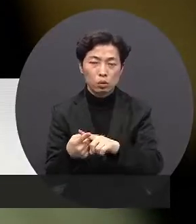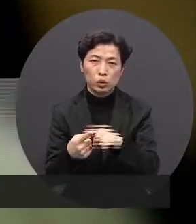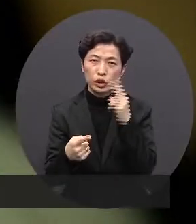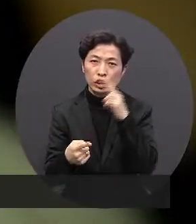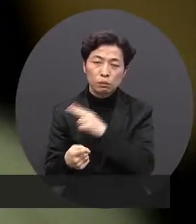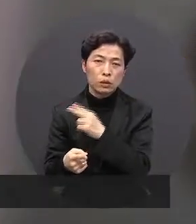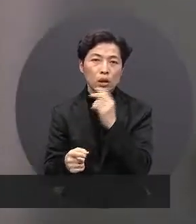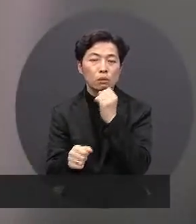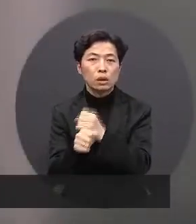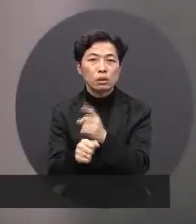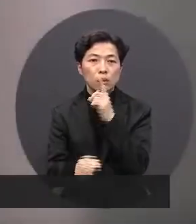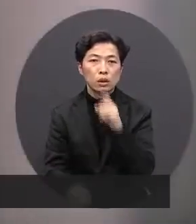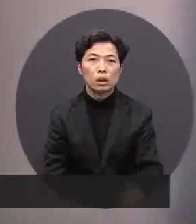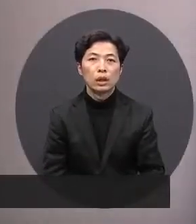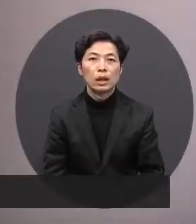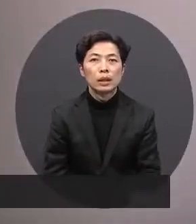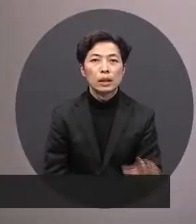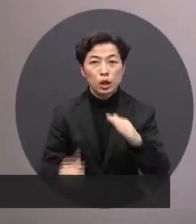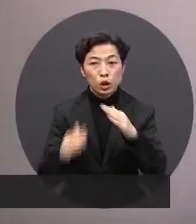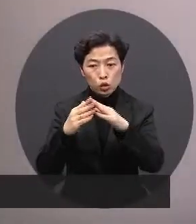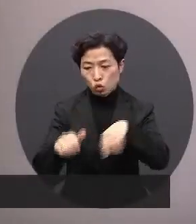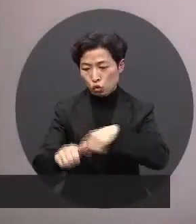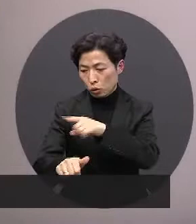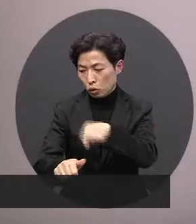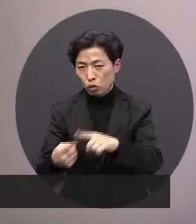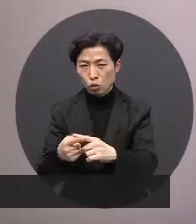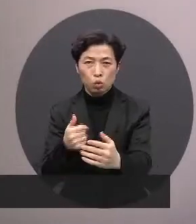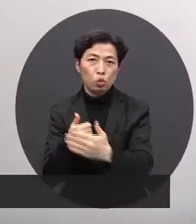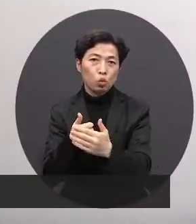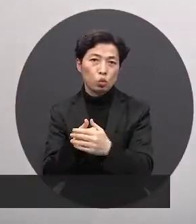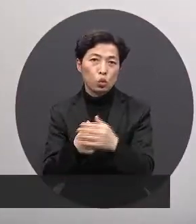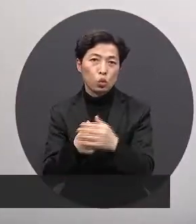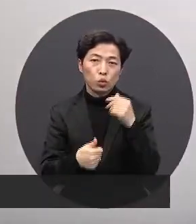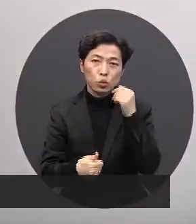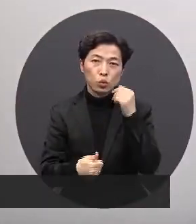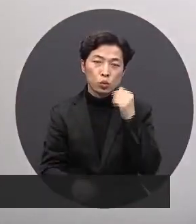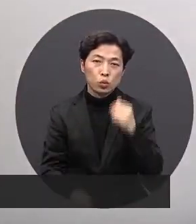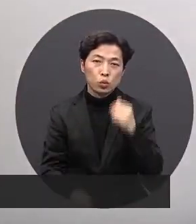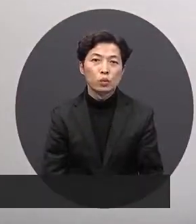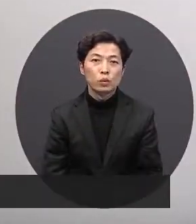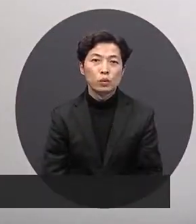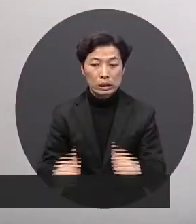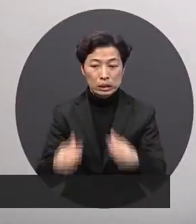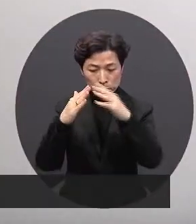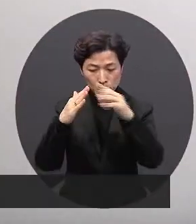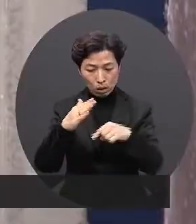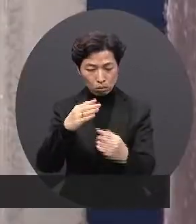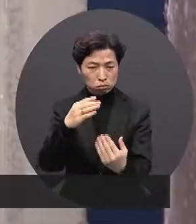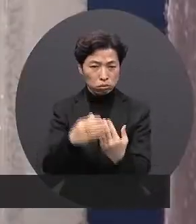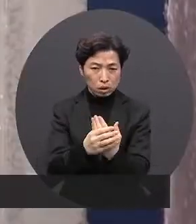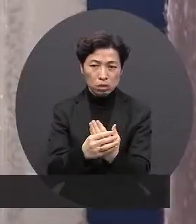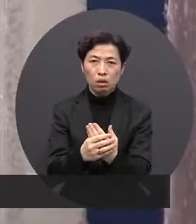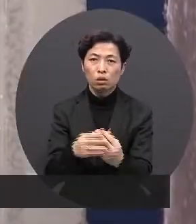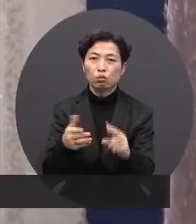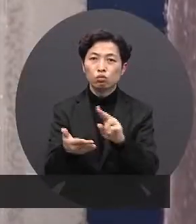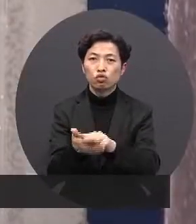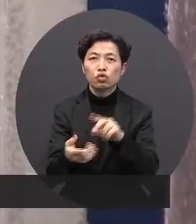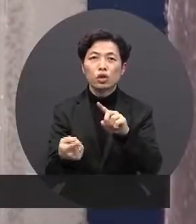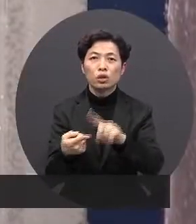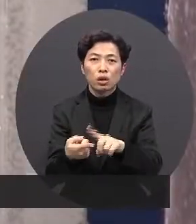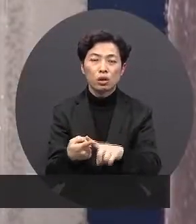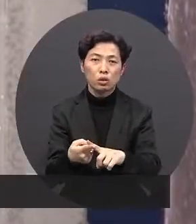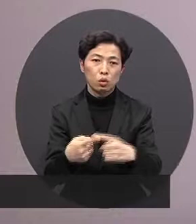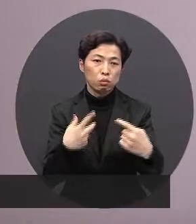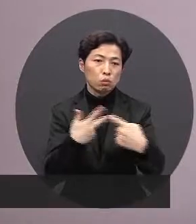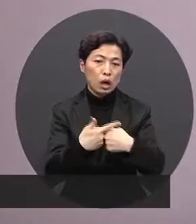거죠. 하지만 주변의 도움을 받을 순 없었습니다. 집안에서 벌어지는 문제를 이웃들도 자세하게 알 순 없었던